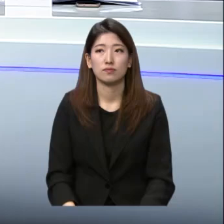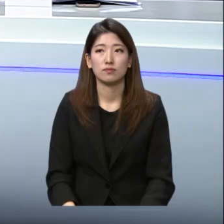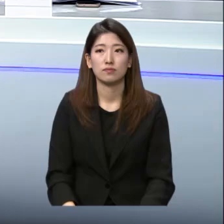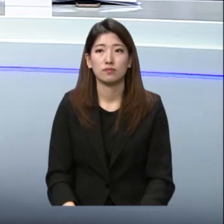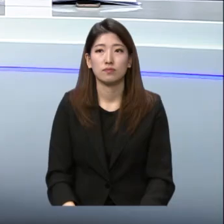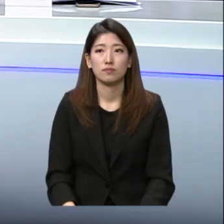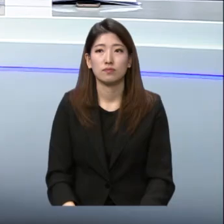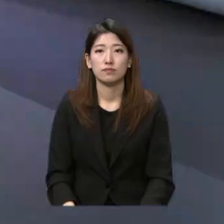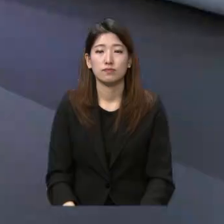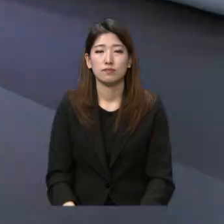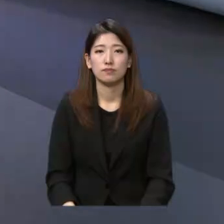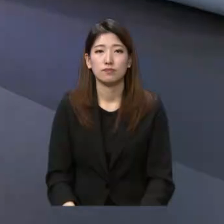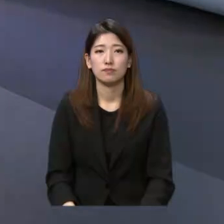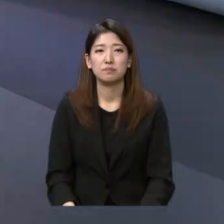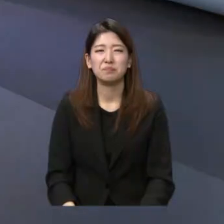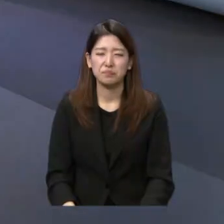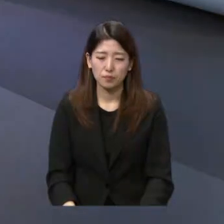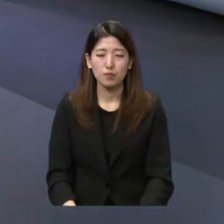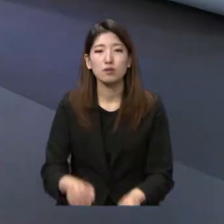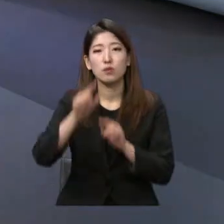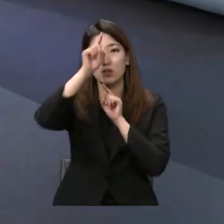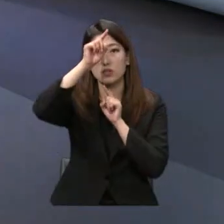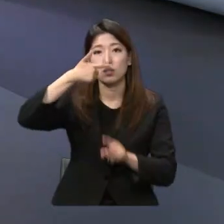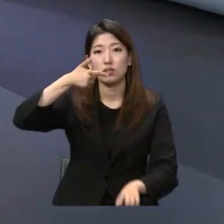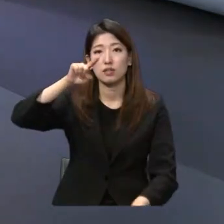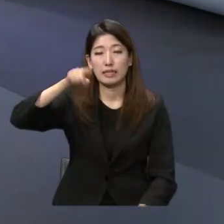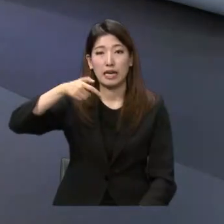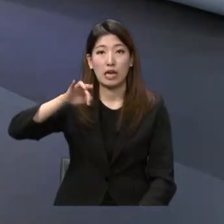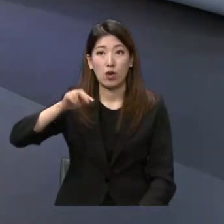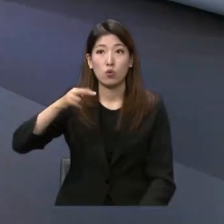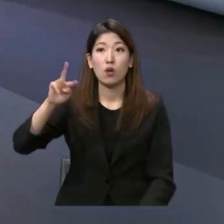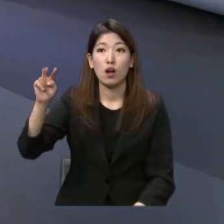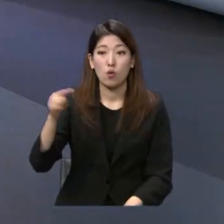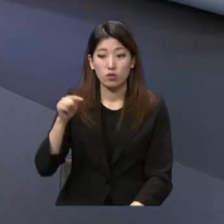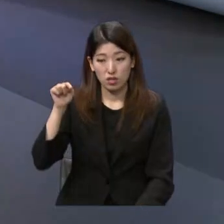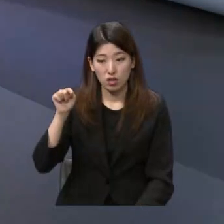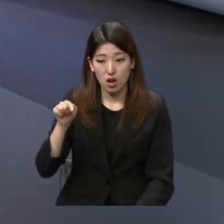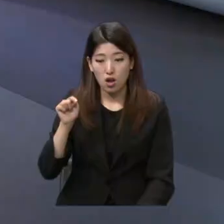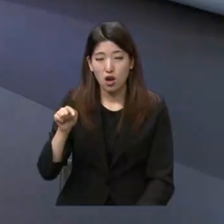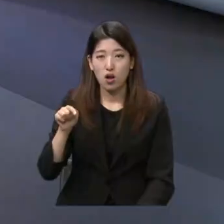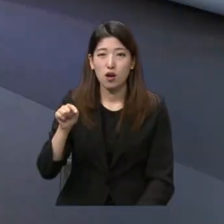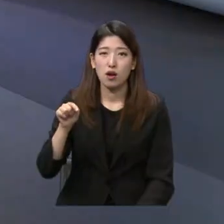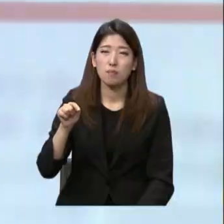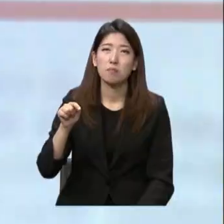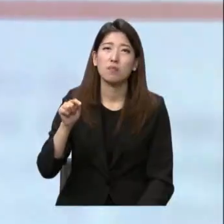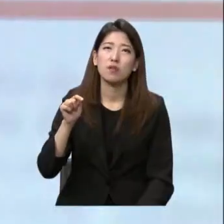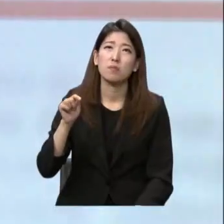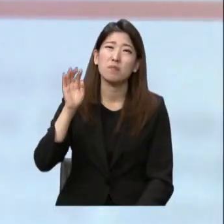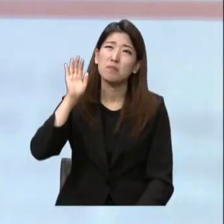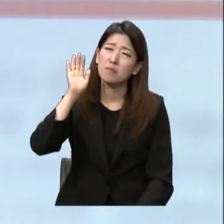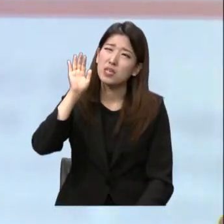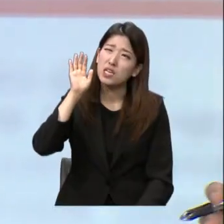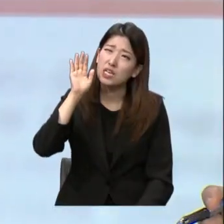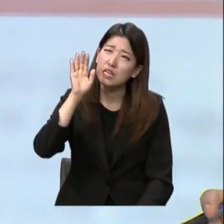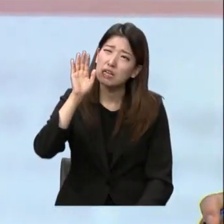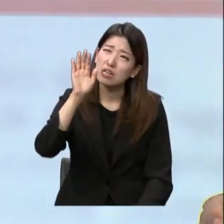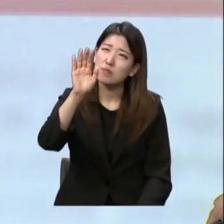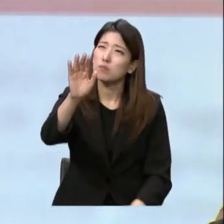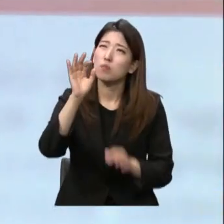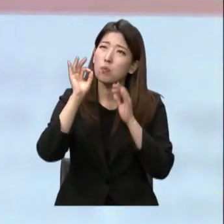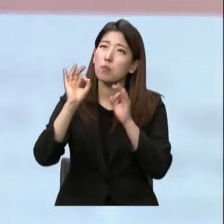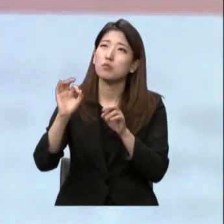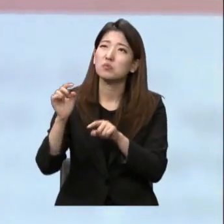조금 뭐 장기적으로는 뭐 인하겐 대표가 민주당 그 진영에서 역할을 하실 수는 있을 것 같습니다만 그러나